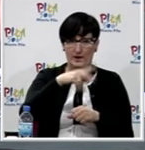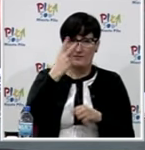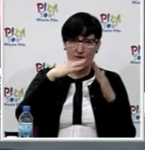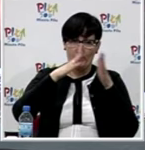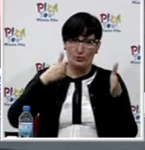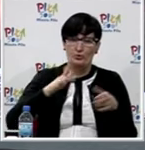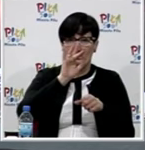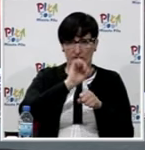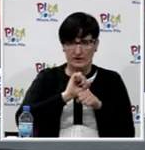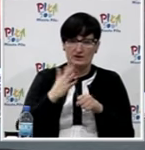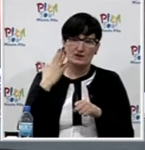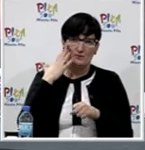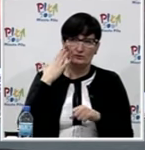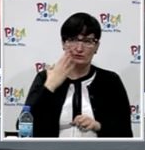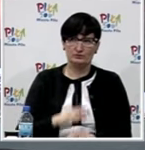zamieszkałe